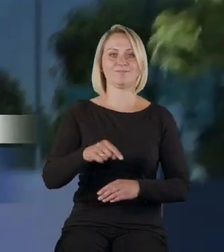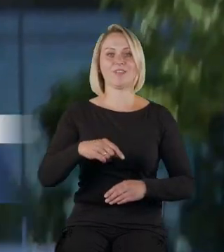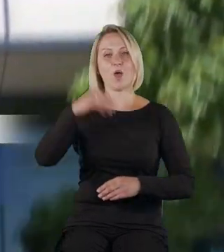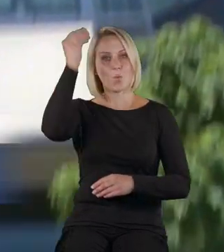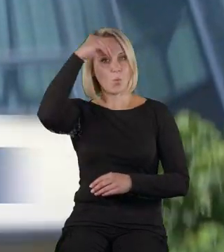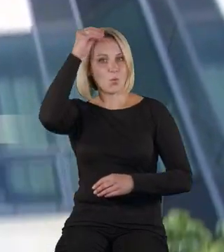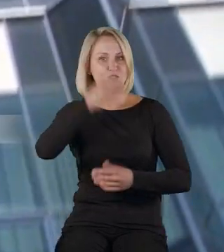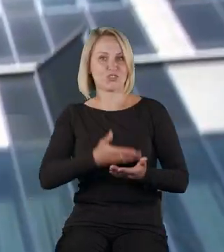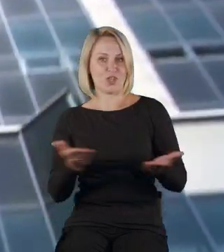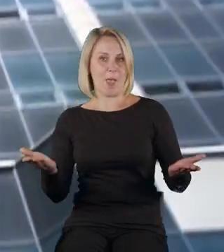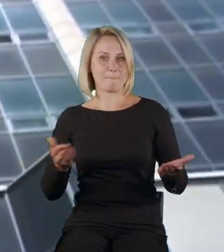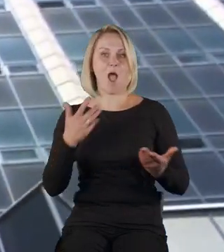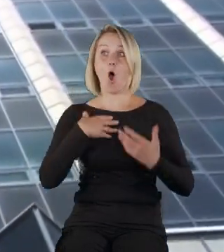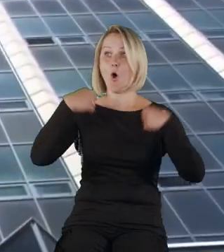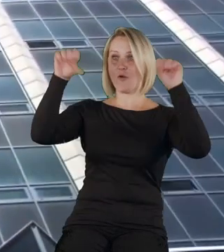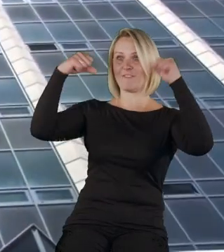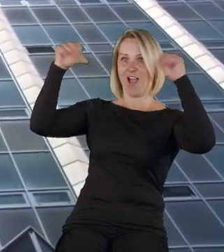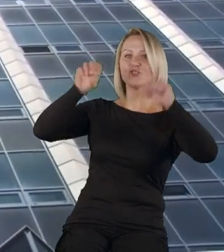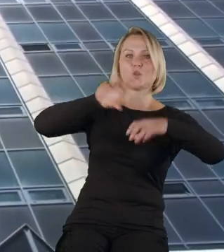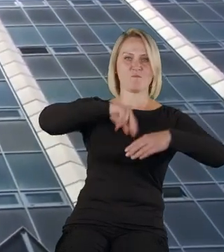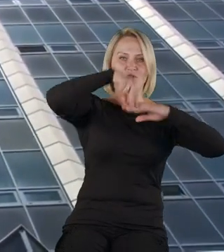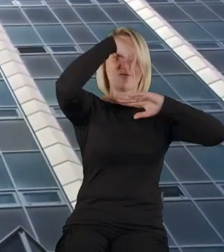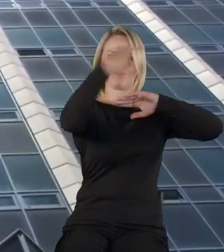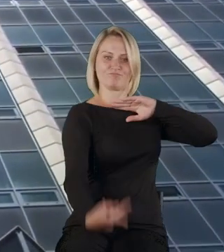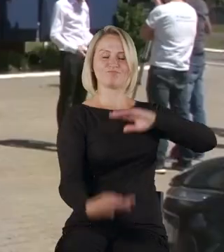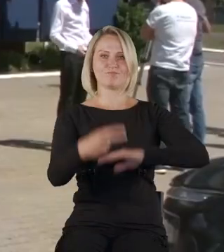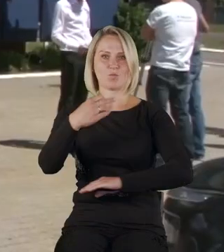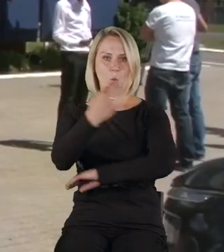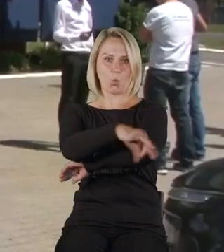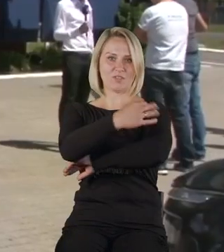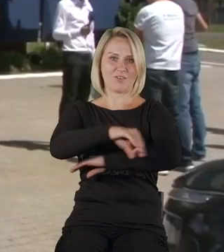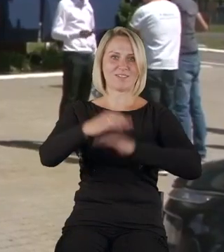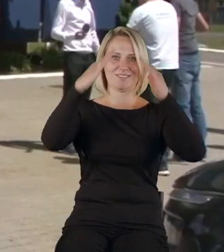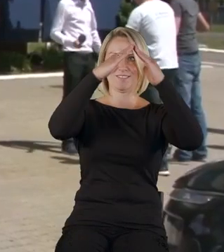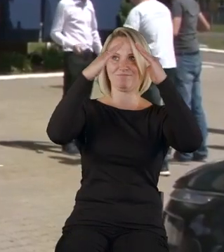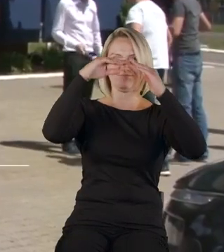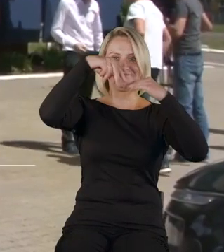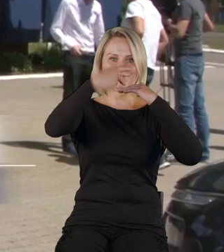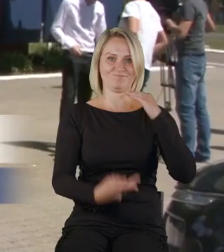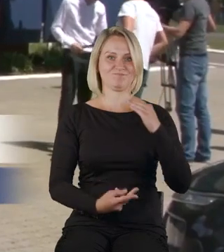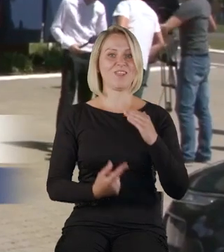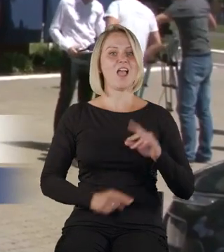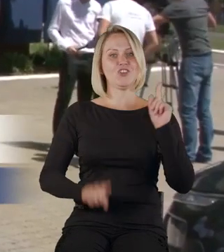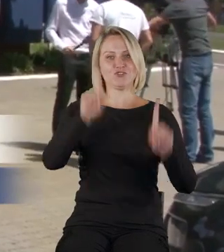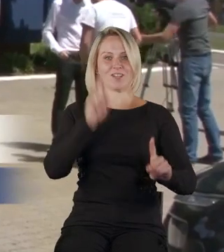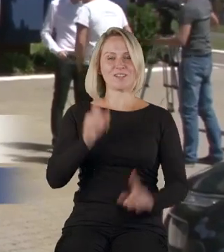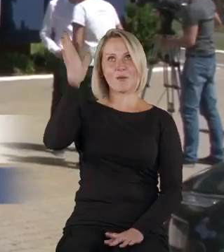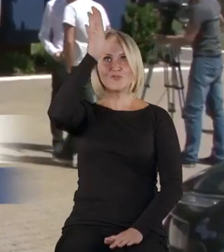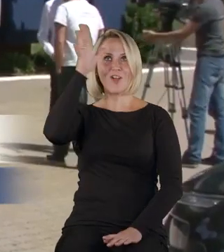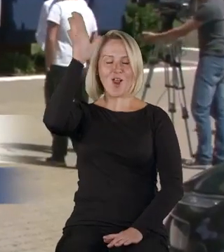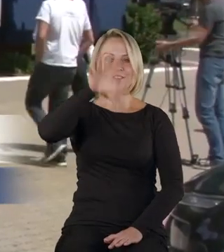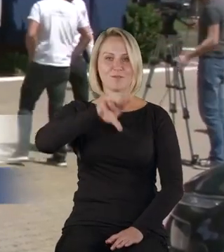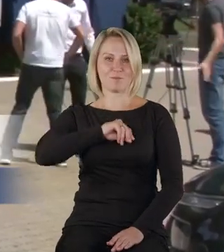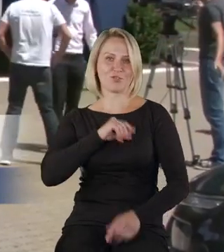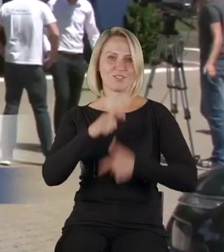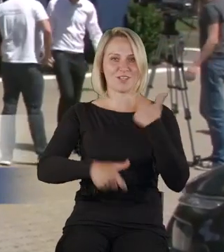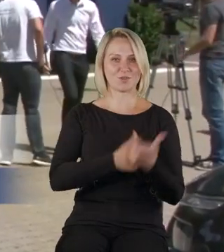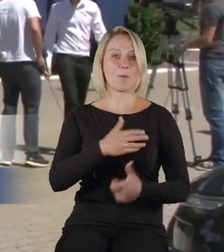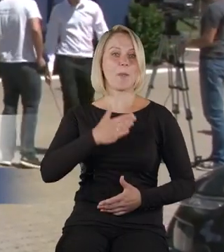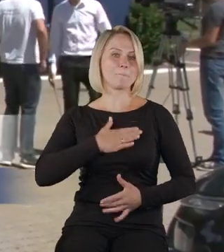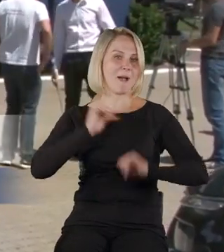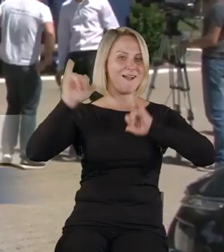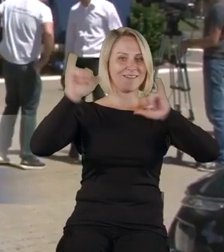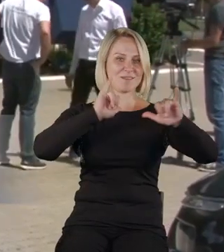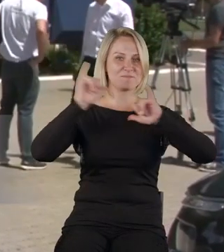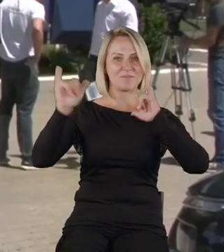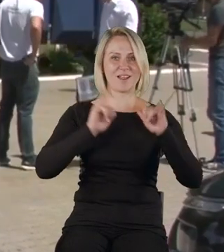Ziemi śmiałkowie mogli skakać z uniwersyteckiego budynku. Raz na jakiś czas odrobina szaleństwa się przyda. Mamy tutaj taką imprezę